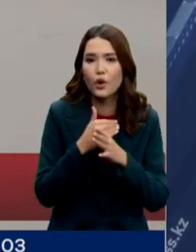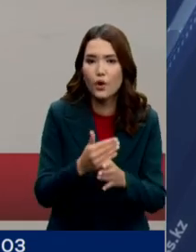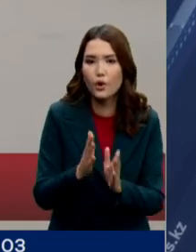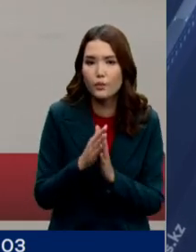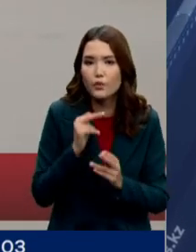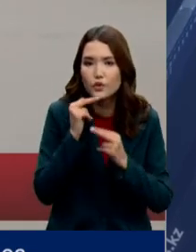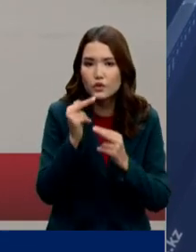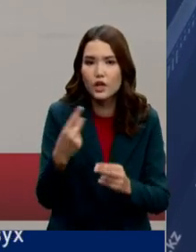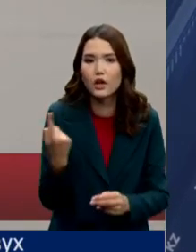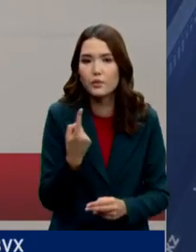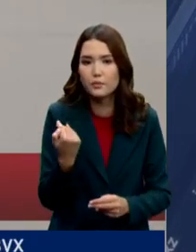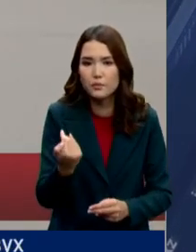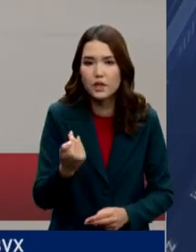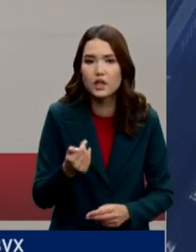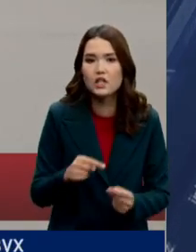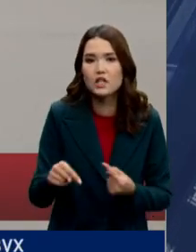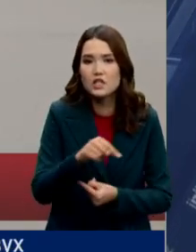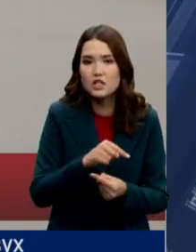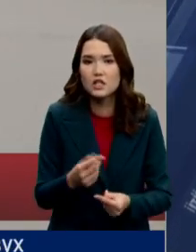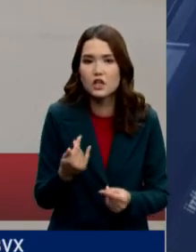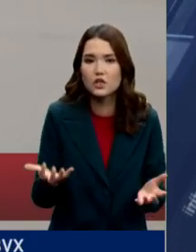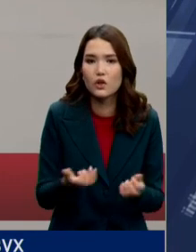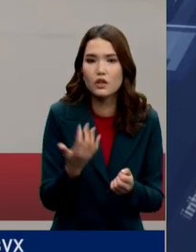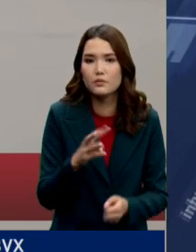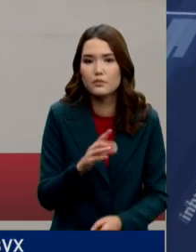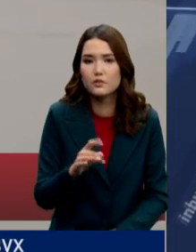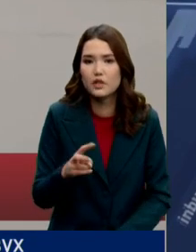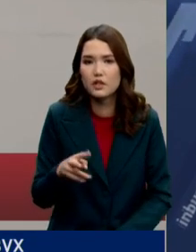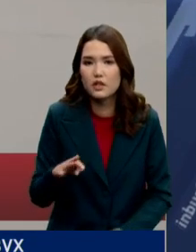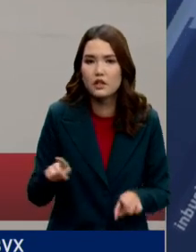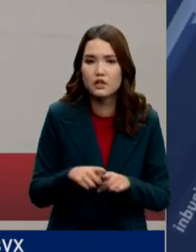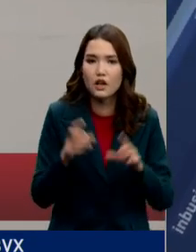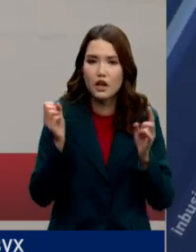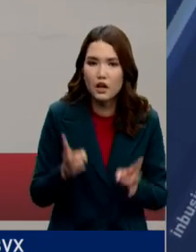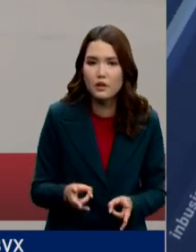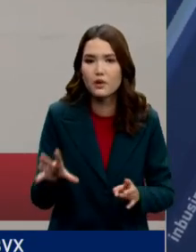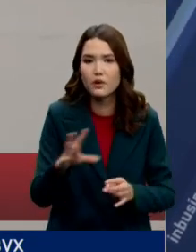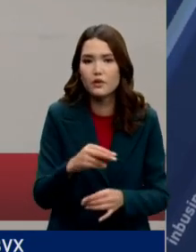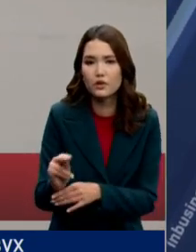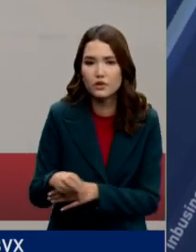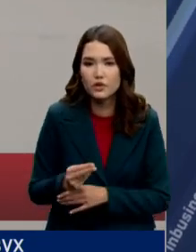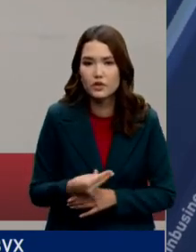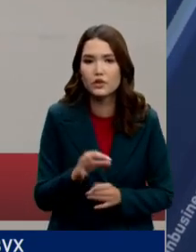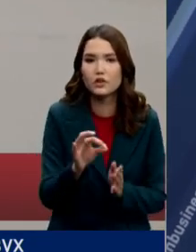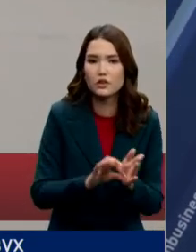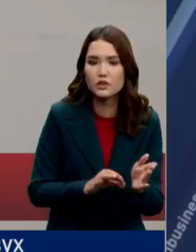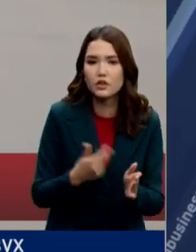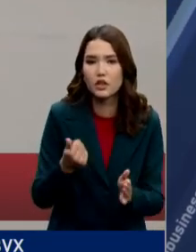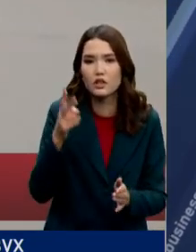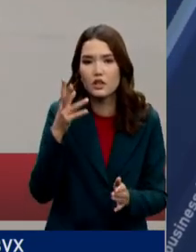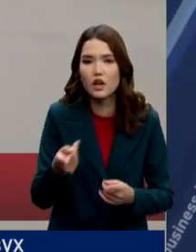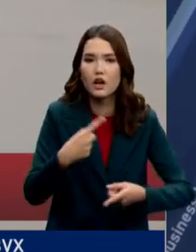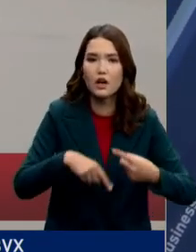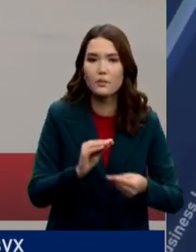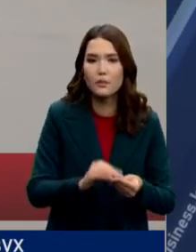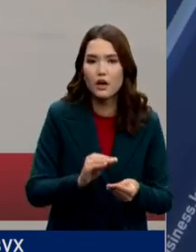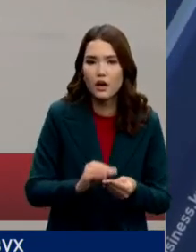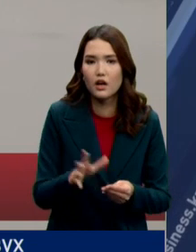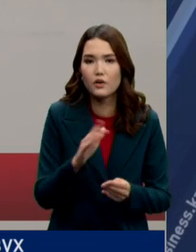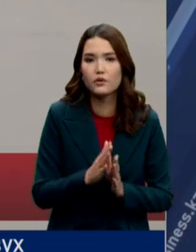Ол үшін біріншіден резервтік қордан 5 миллиард теңге бөліп оған апаттың зардабын жойып, желіні және пәтерлерді қалпына келтіруге